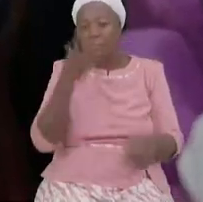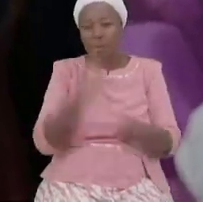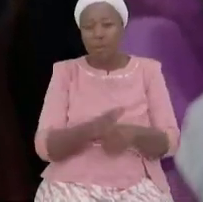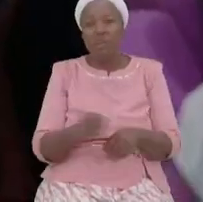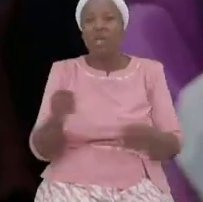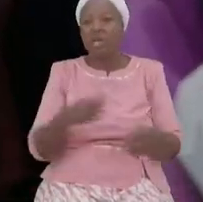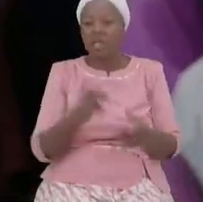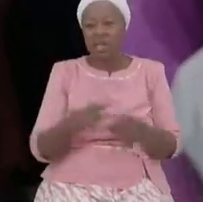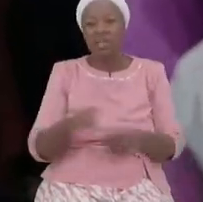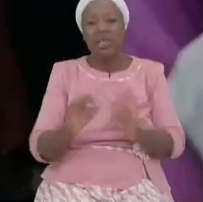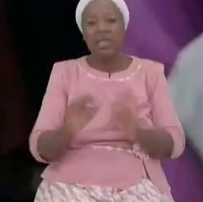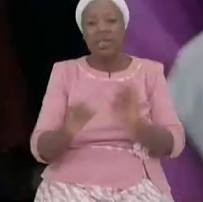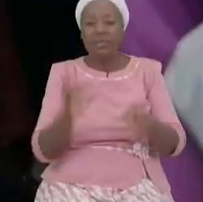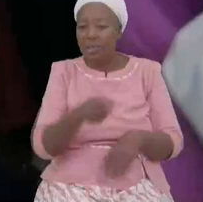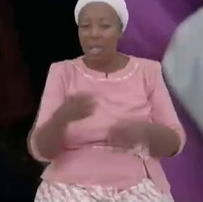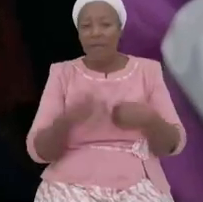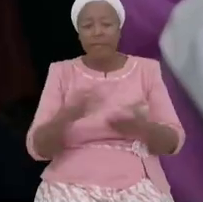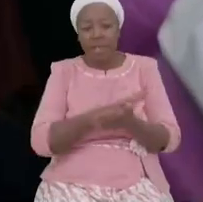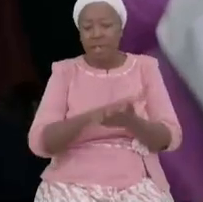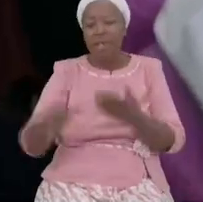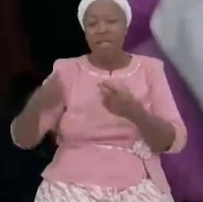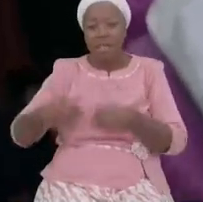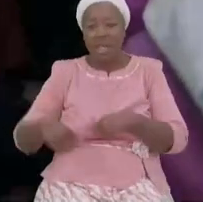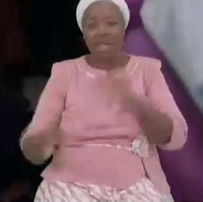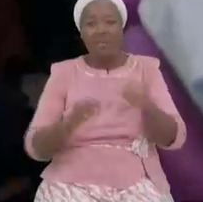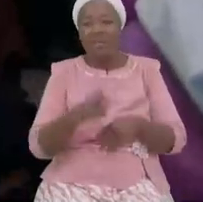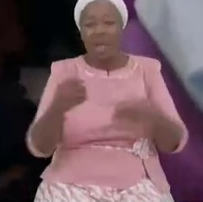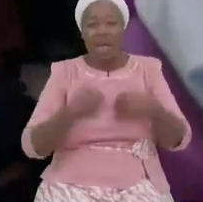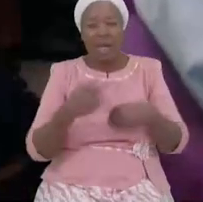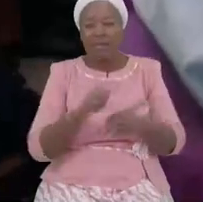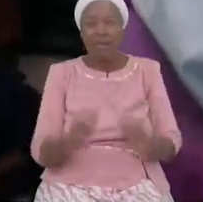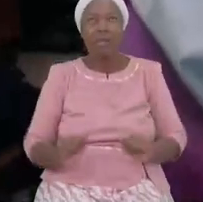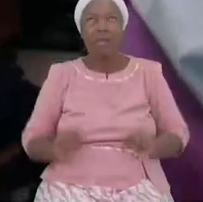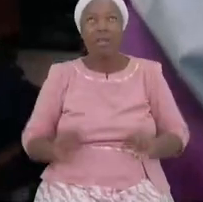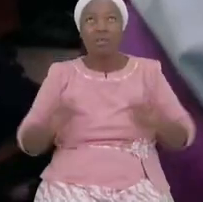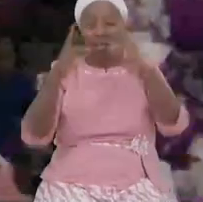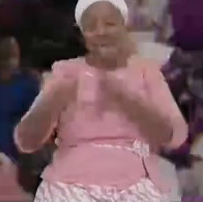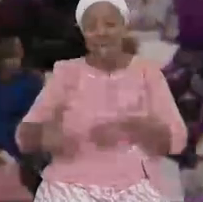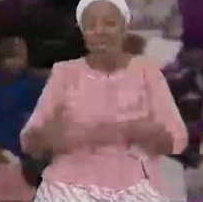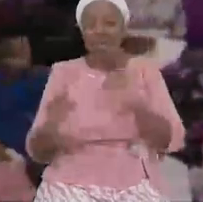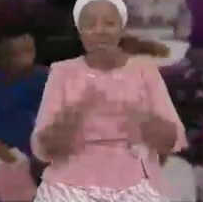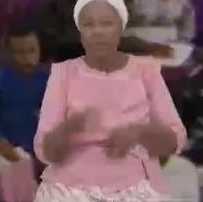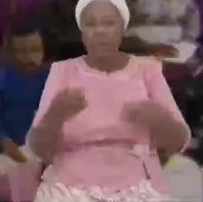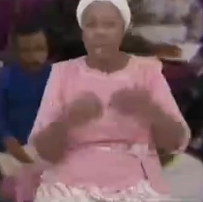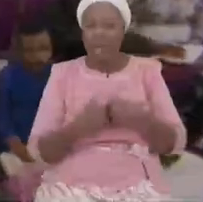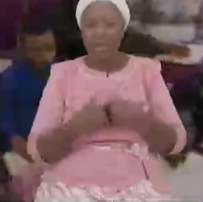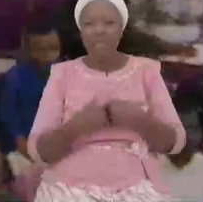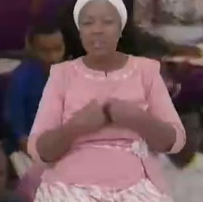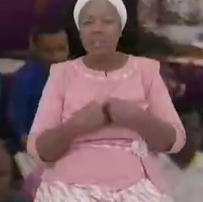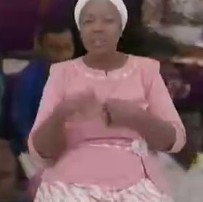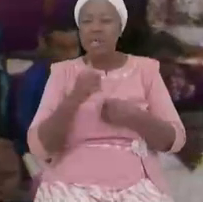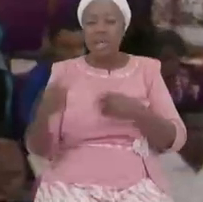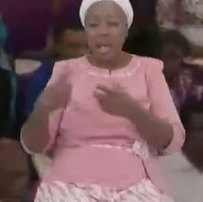cœur purifié, s'ils avaient un cœur consacré, s'ils avaient eu un cœur qui